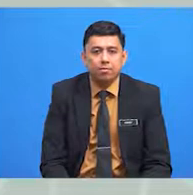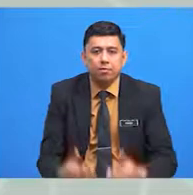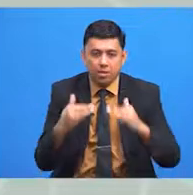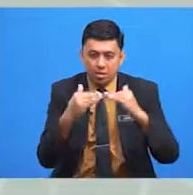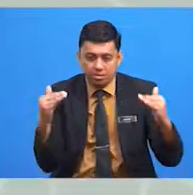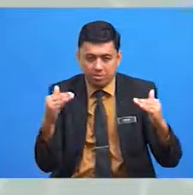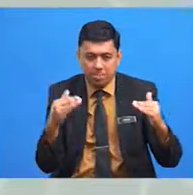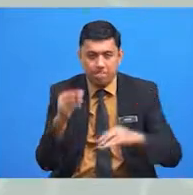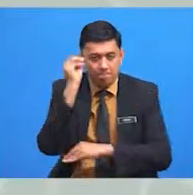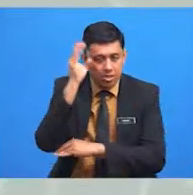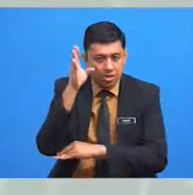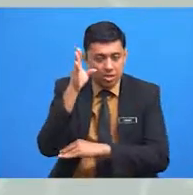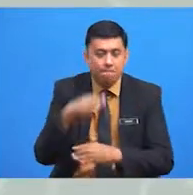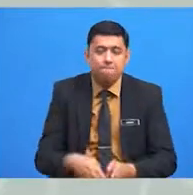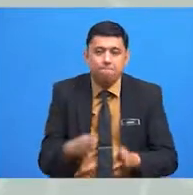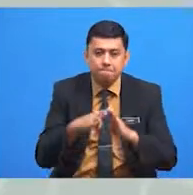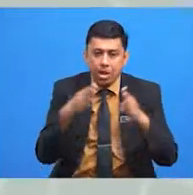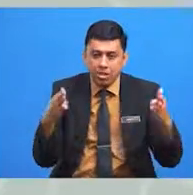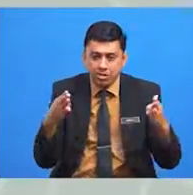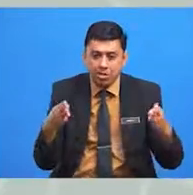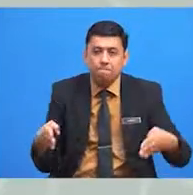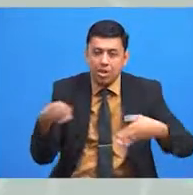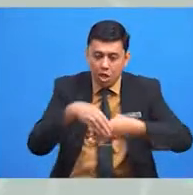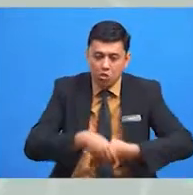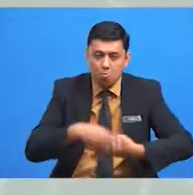perkembangan Bahasa Melayu Moden.